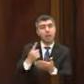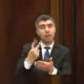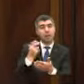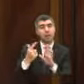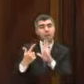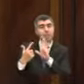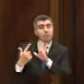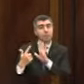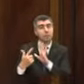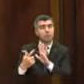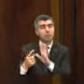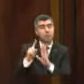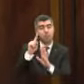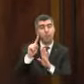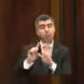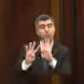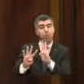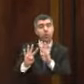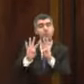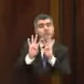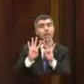2017 واستقر في 189 مليار،